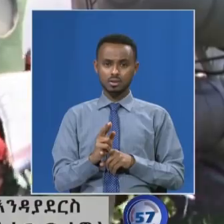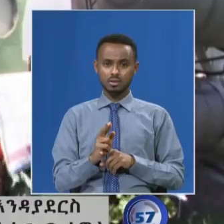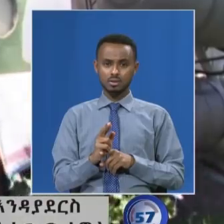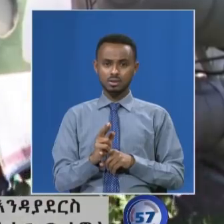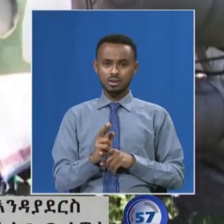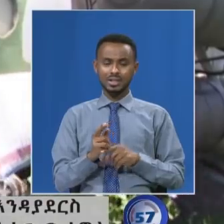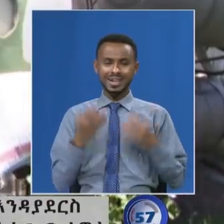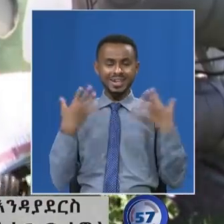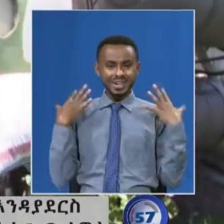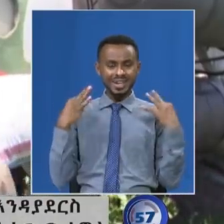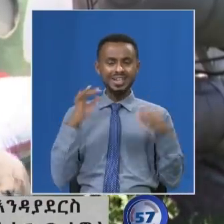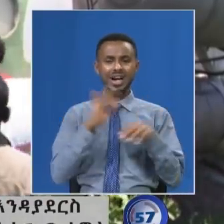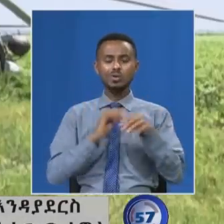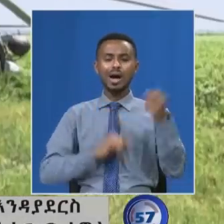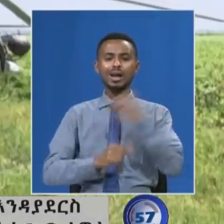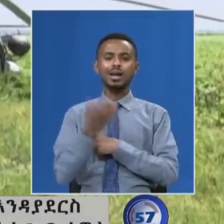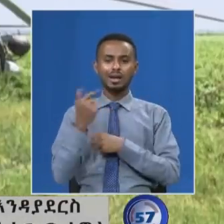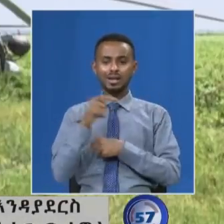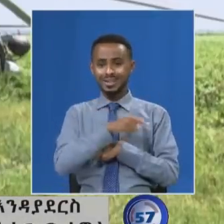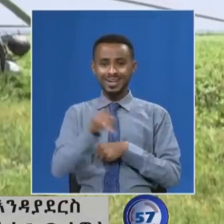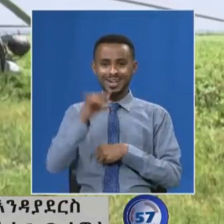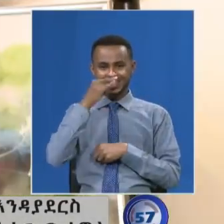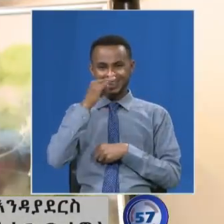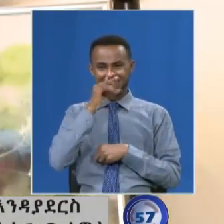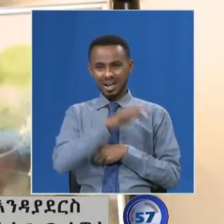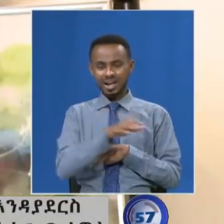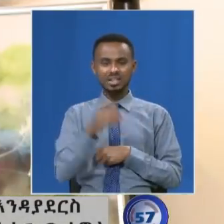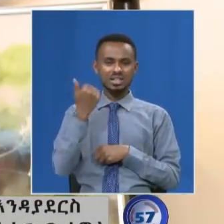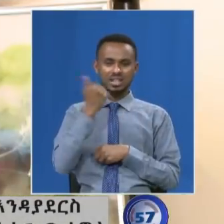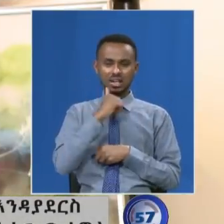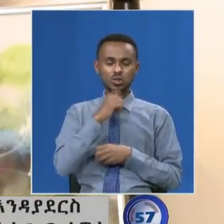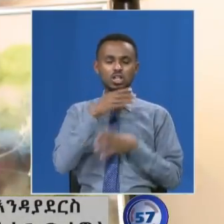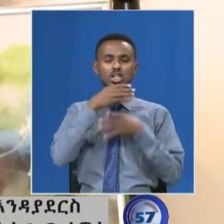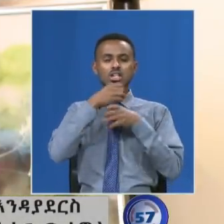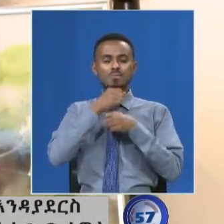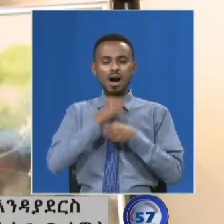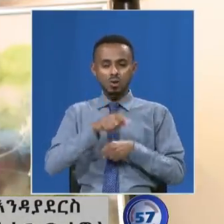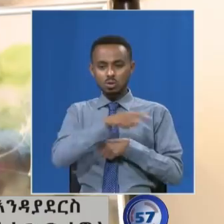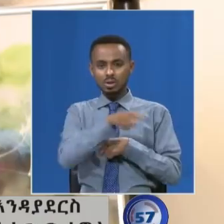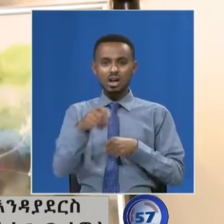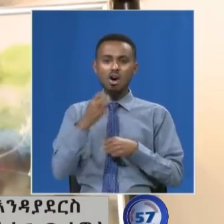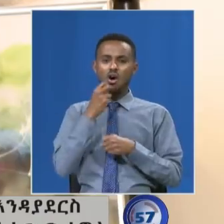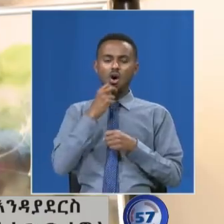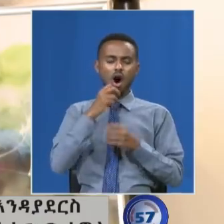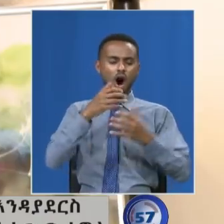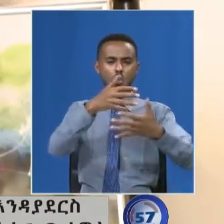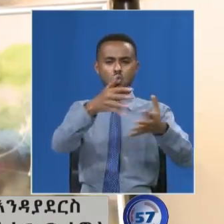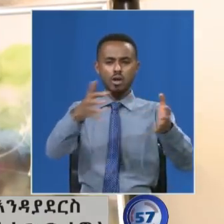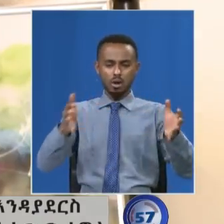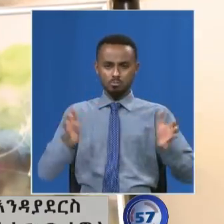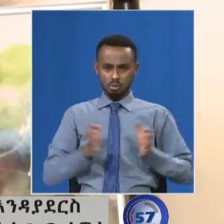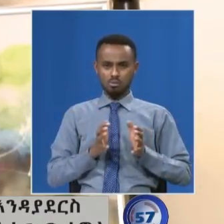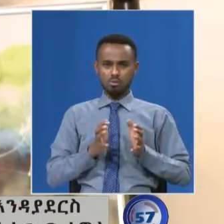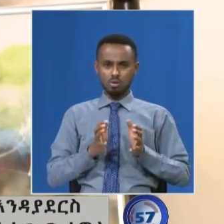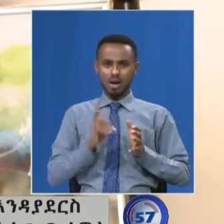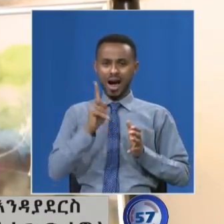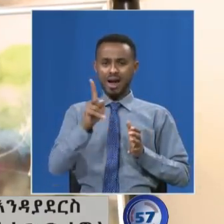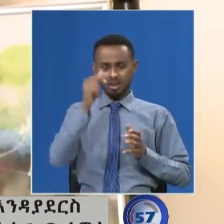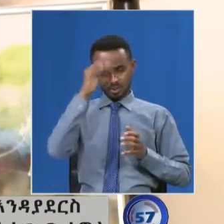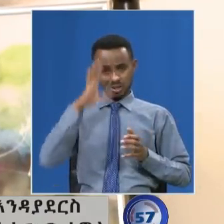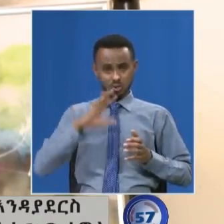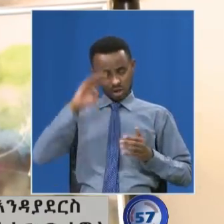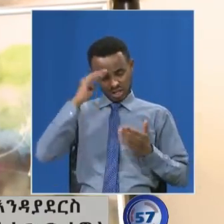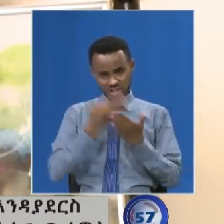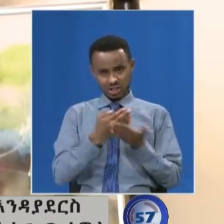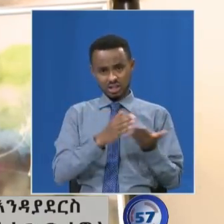ለህሊናችን ራሱ አደጋ የነበረበት ያ የነዛ ህፃናት፣ ሴቶች፣ ሽማግሌዎች በዛ ውሃ ሁሉ ተካቡ። አንድም የሰው